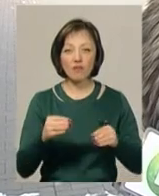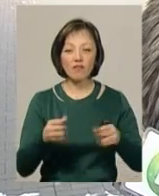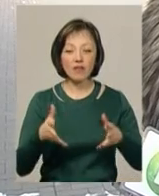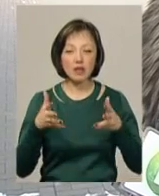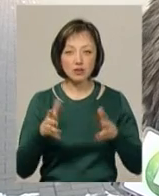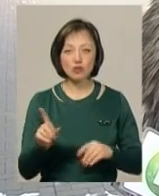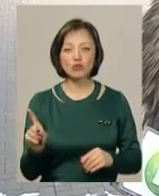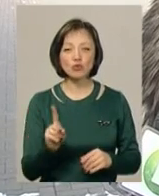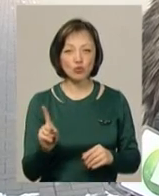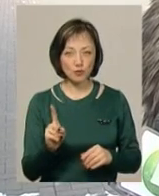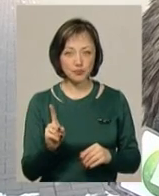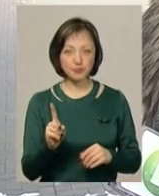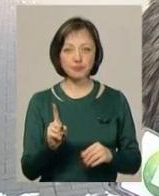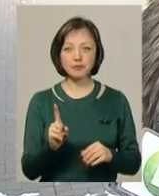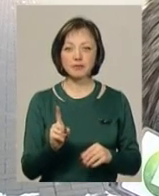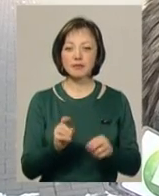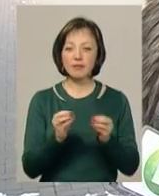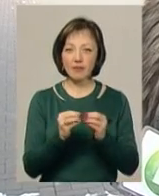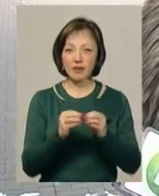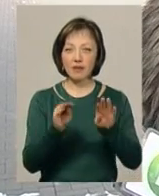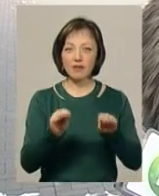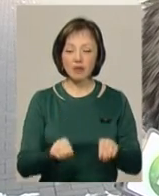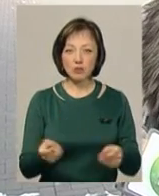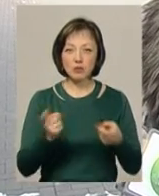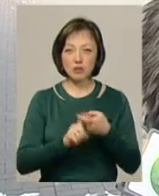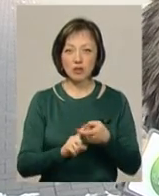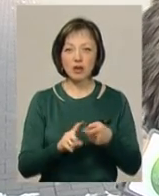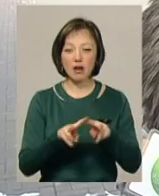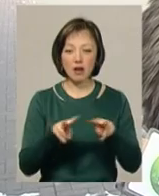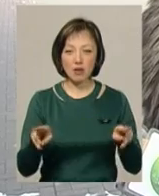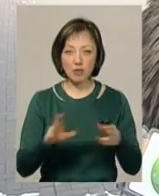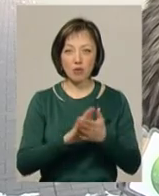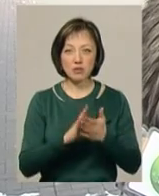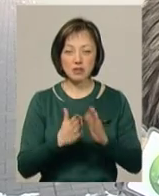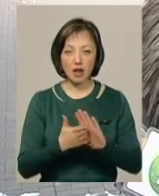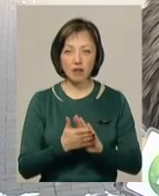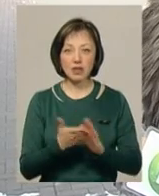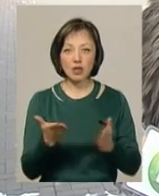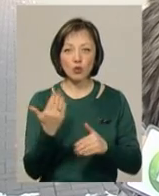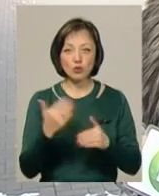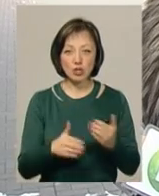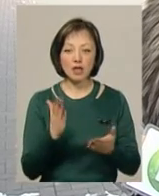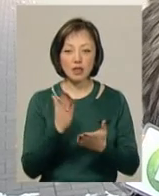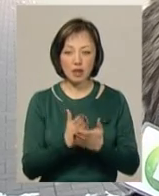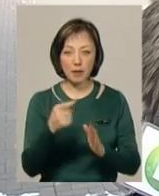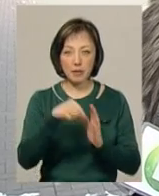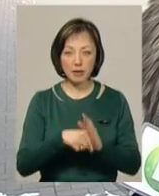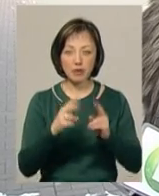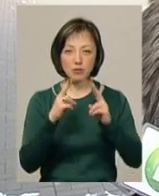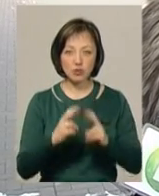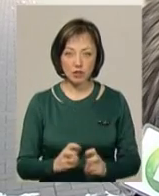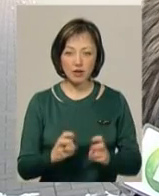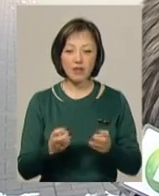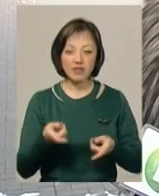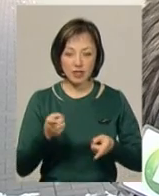що ті ж відомості стосуються одних і тих же обставин, які вже є предметом дослідження у